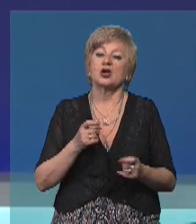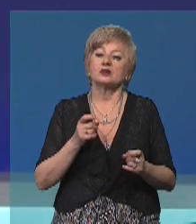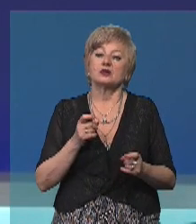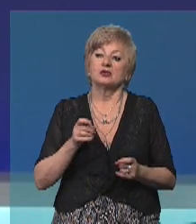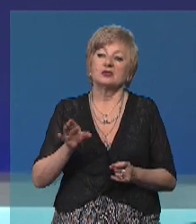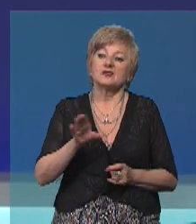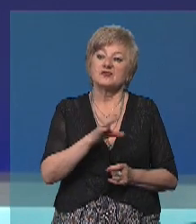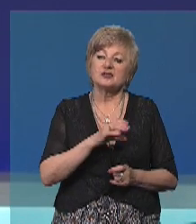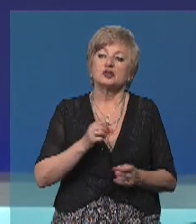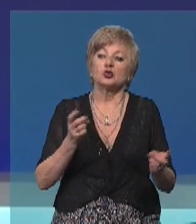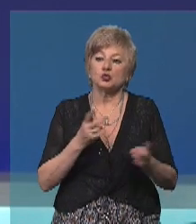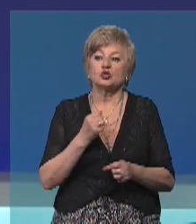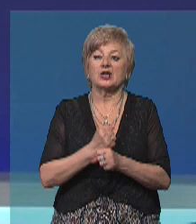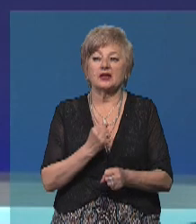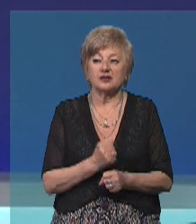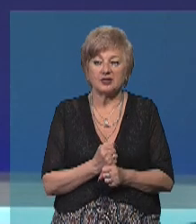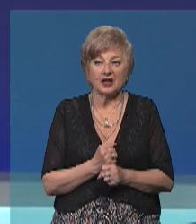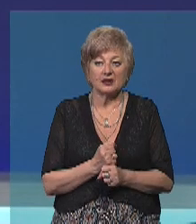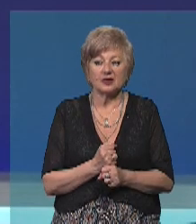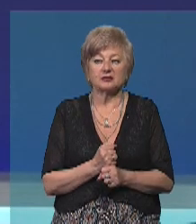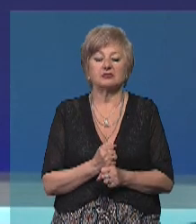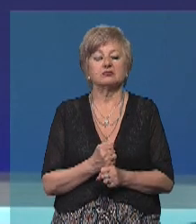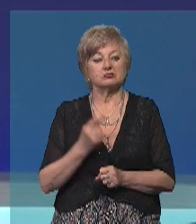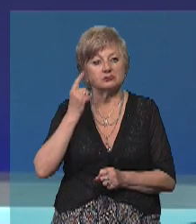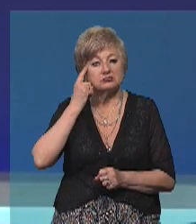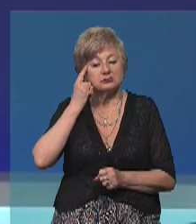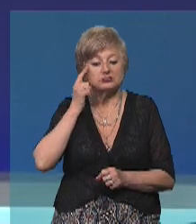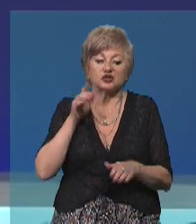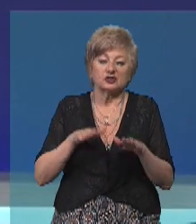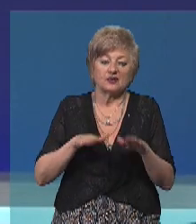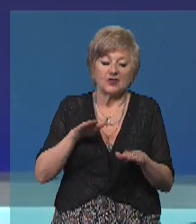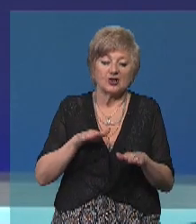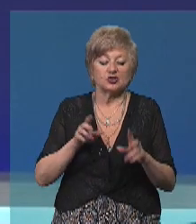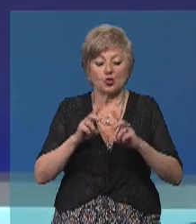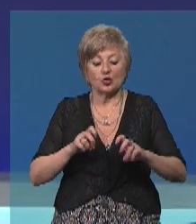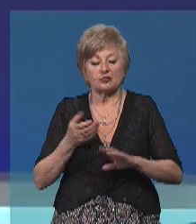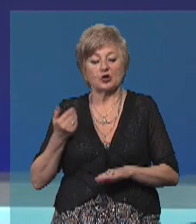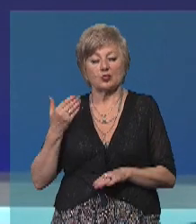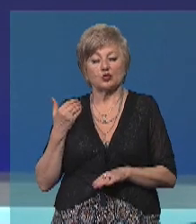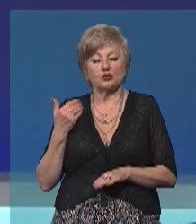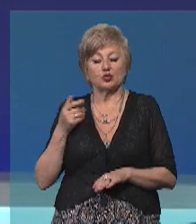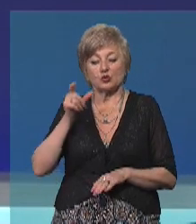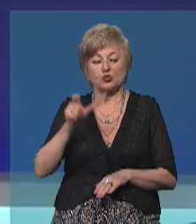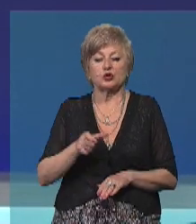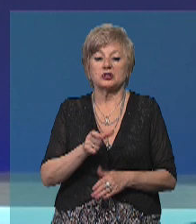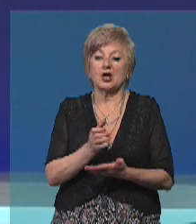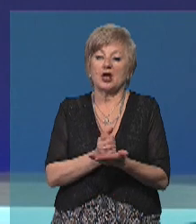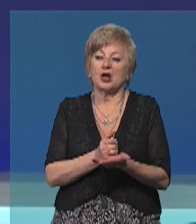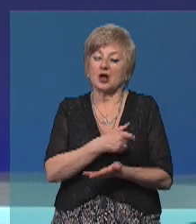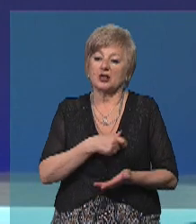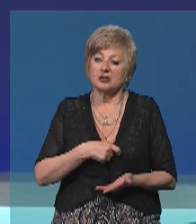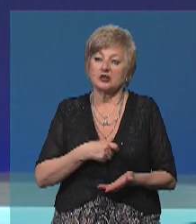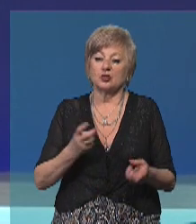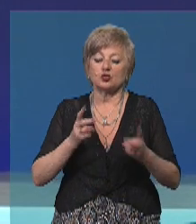що потрібно робити вибір зважено, потрібно розбиратися у минулому свого кандидата, потрібно розбиратися